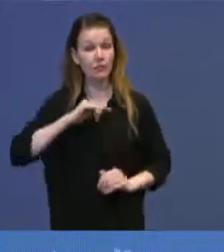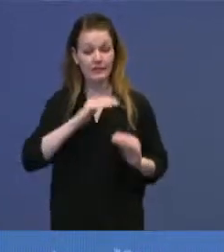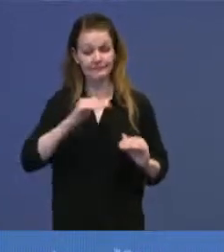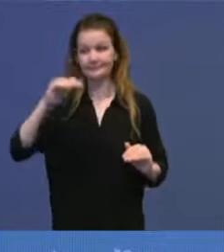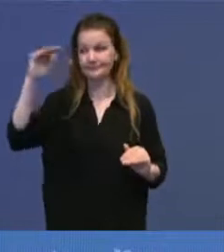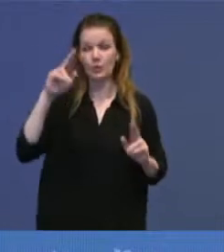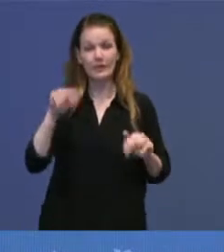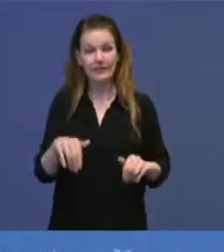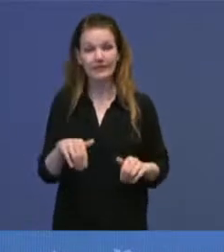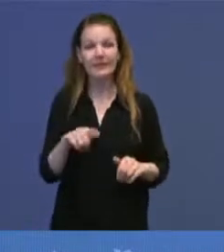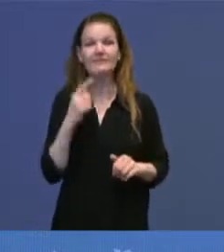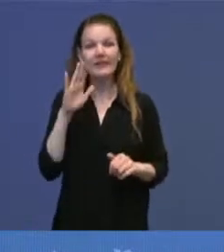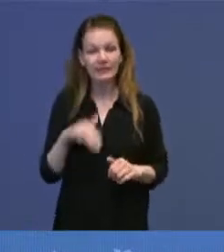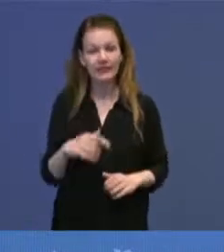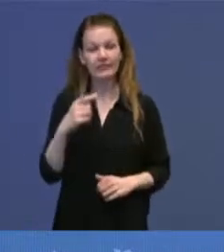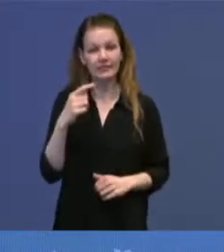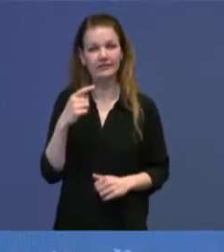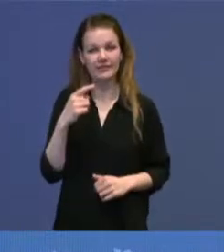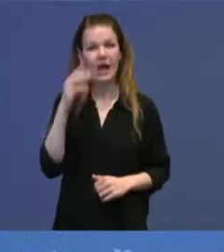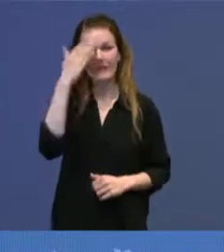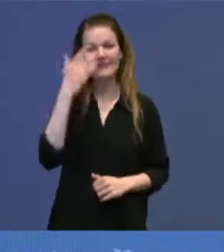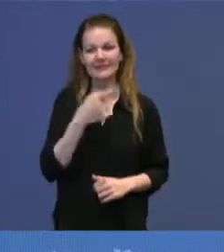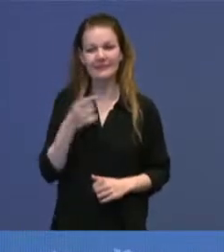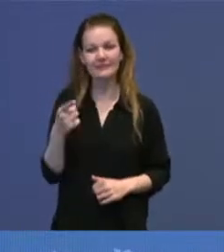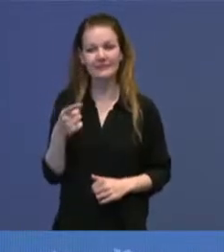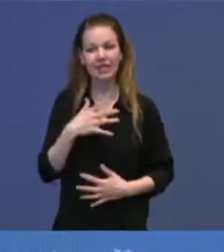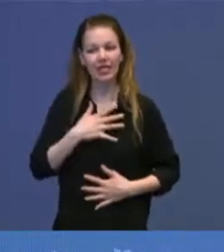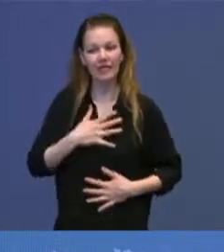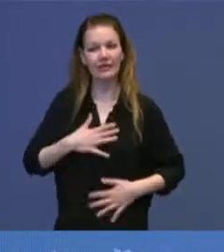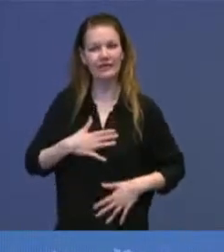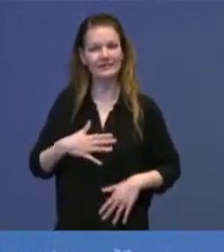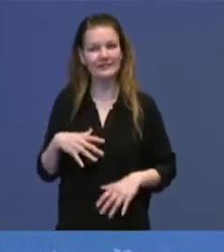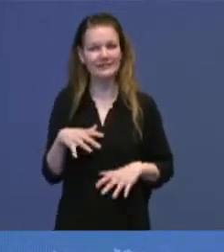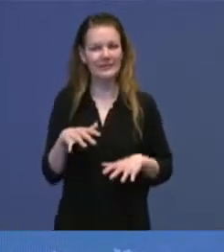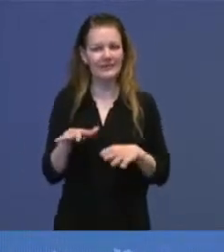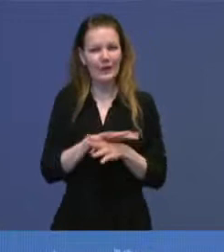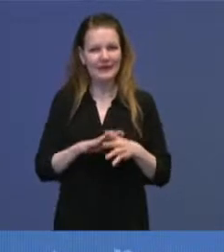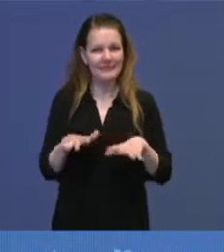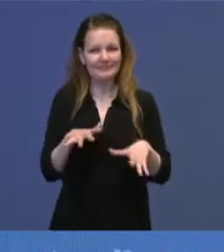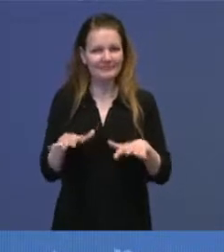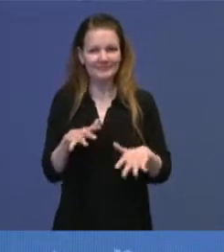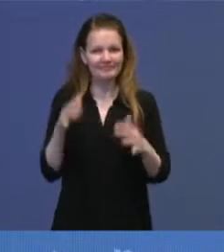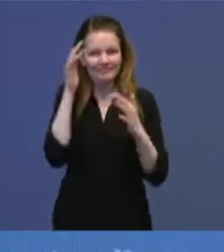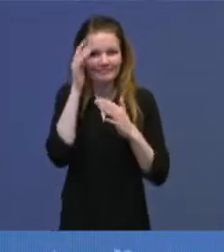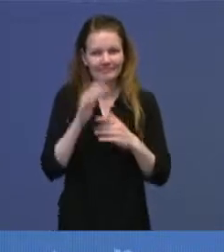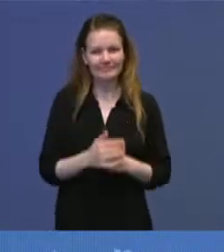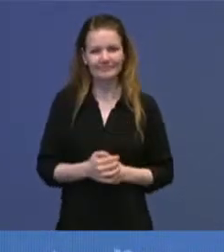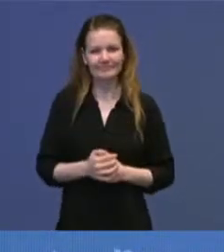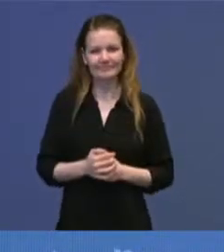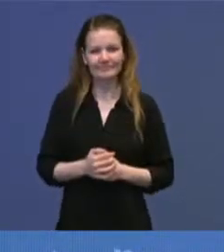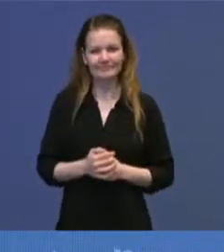anerkjenner at folk nå kan være urolige, både for dette med at det er krig i våre nærområder, men også ta inn over seg disse bildene av at